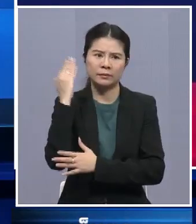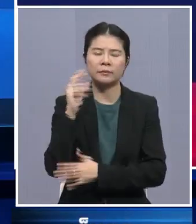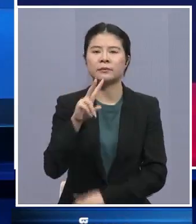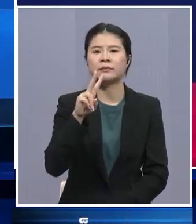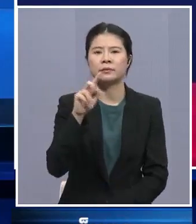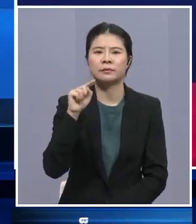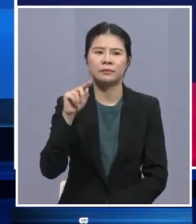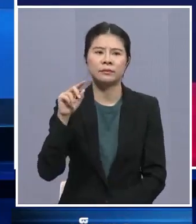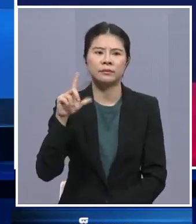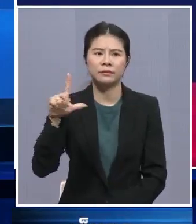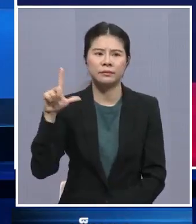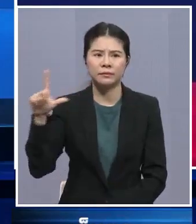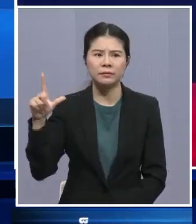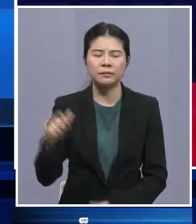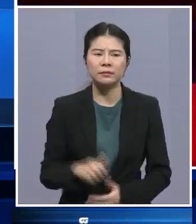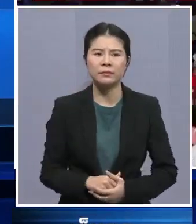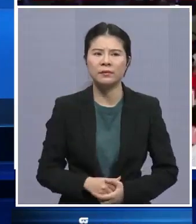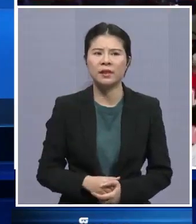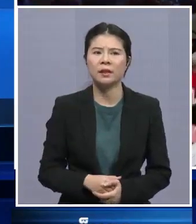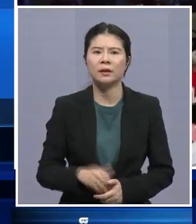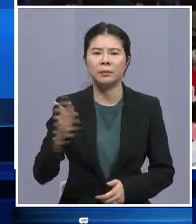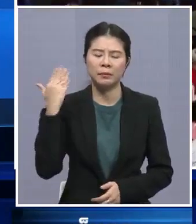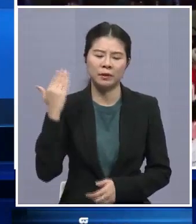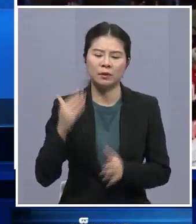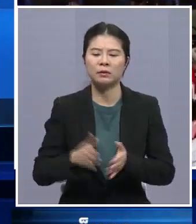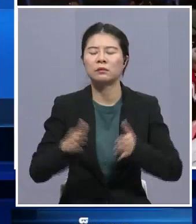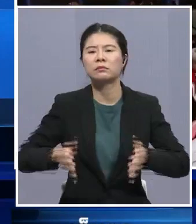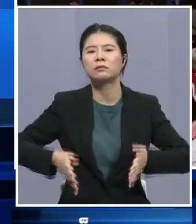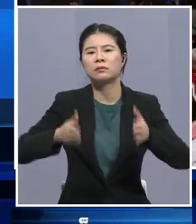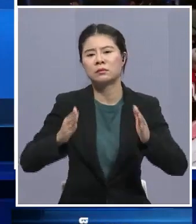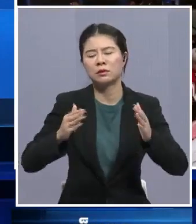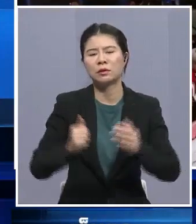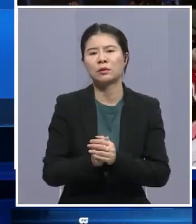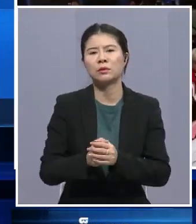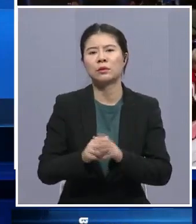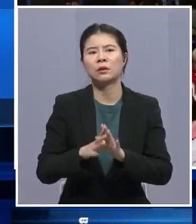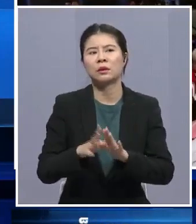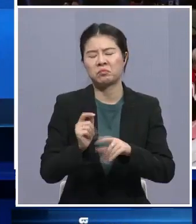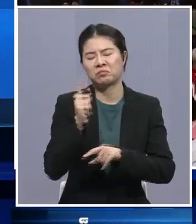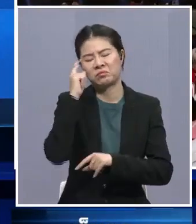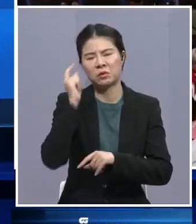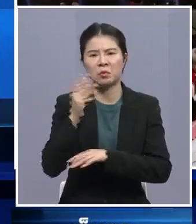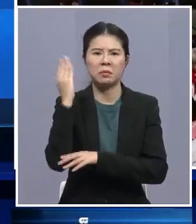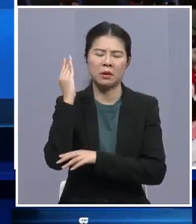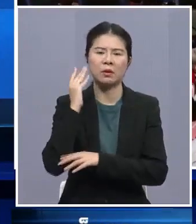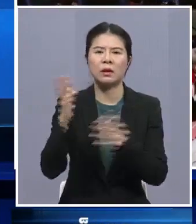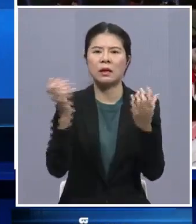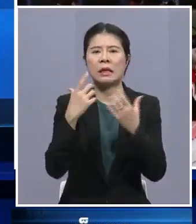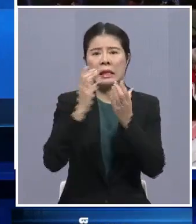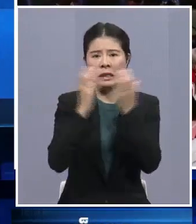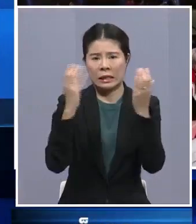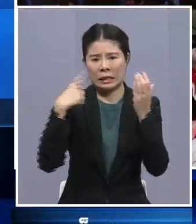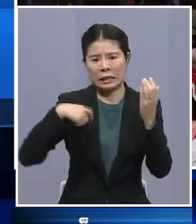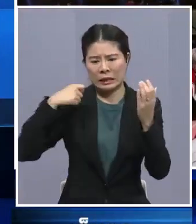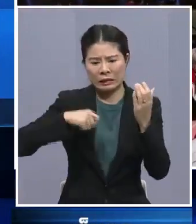ตลกกับคำว่าถนนลูกรังให้หมดไปก่อนแล้วรถไฟฟ้าค่อยมาแต่จริงๆเหตุผลสำคัญของสารรัฐธรรมนูญครั้งนั้นคือความจำเป็นเร่งด่วน